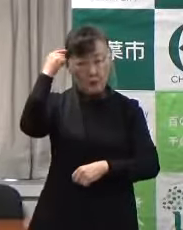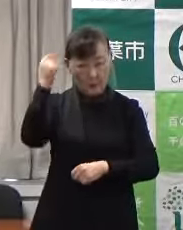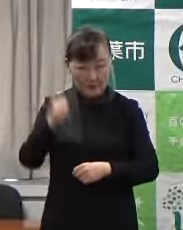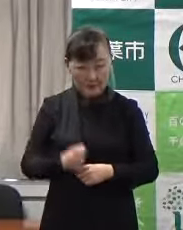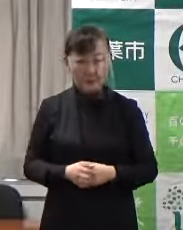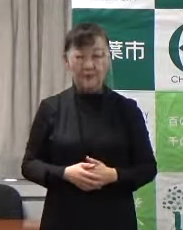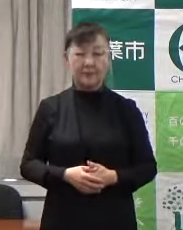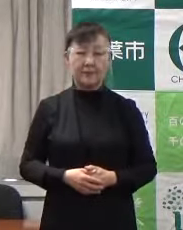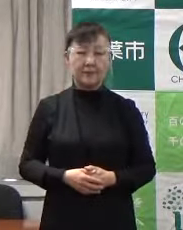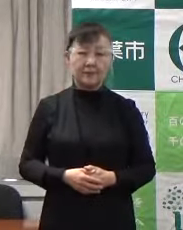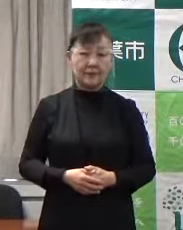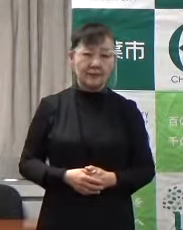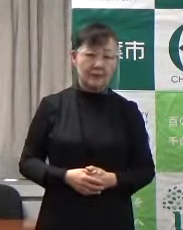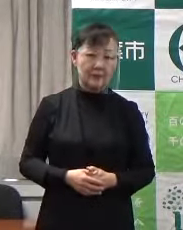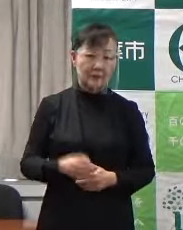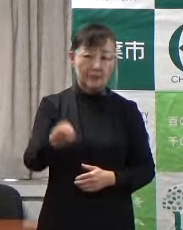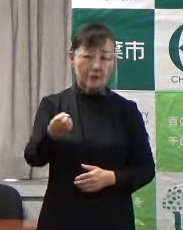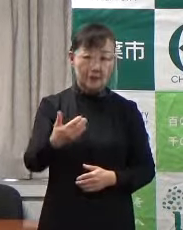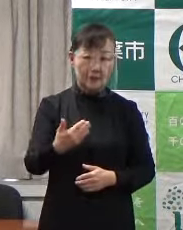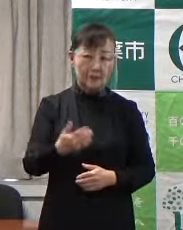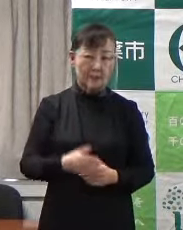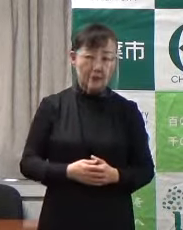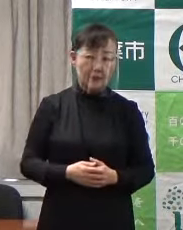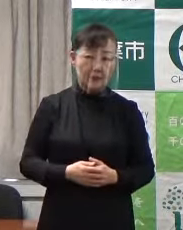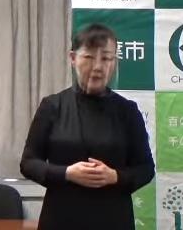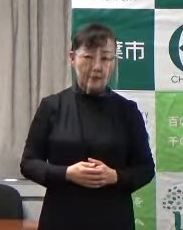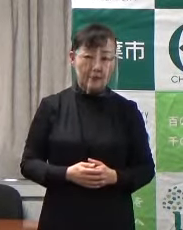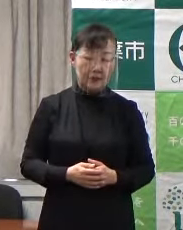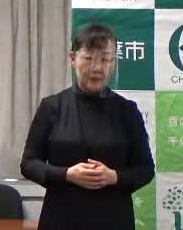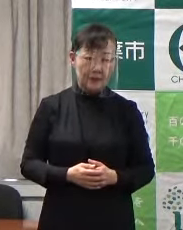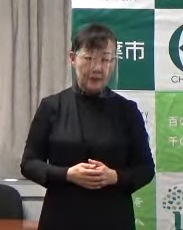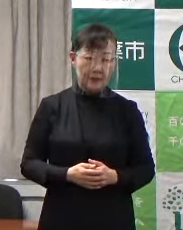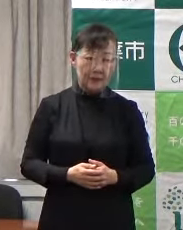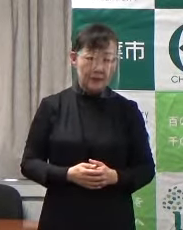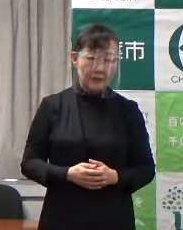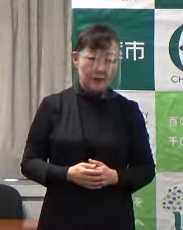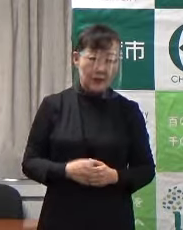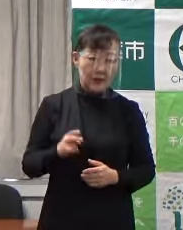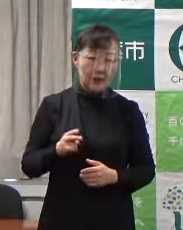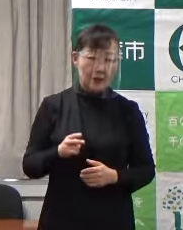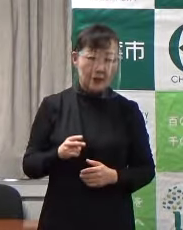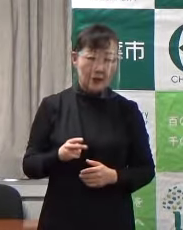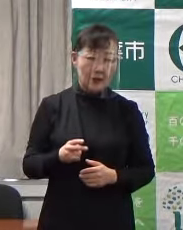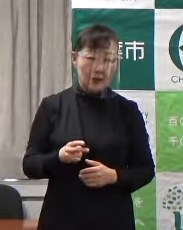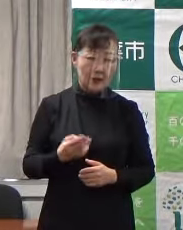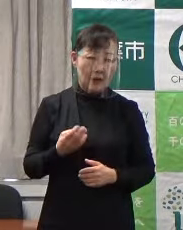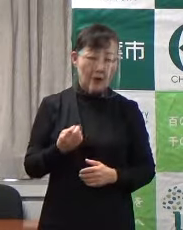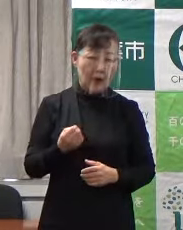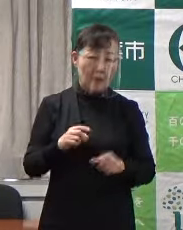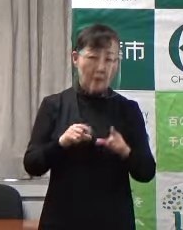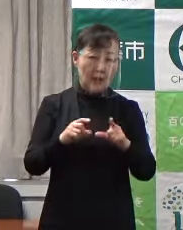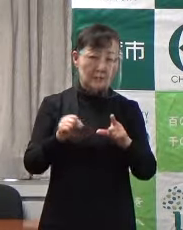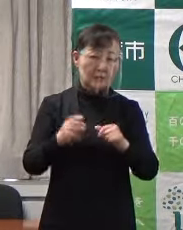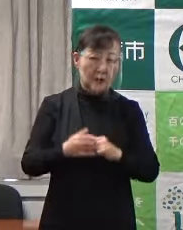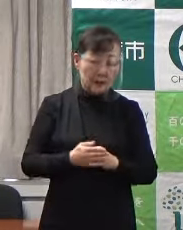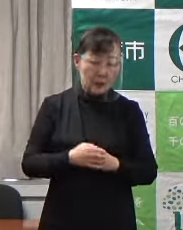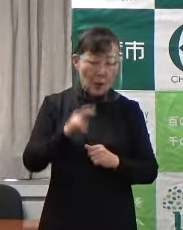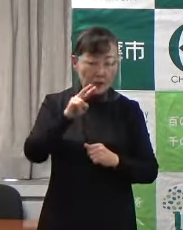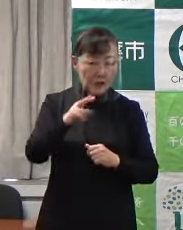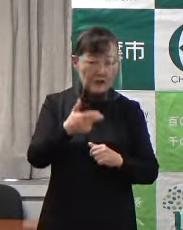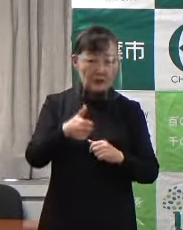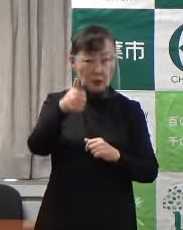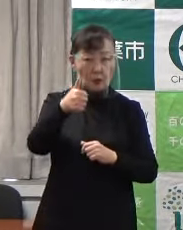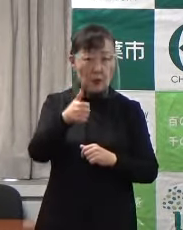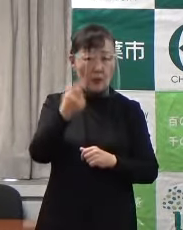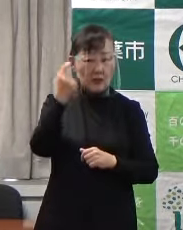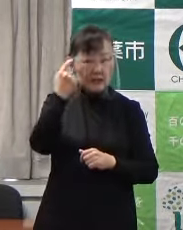ています。 あと、まあ、ちょっとまだ確定ではないらしいんですが、一応パース的なものも JR 公開しまして、はい、それを見た市長の印象